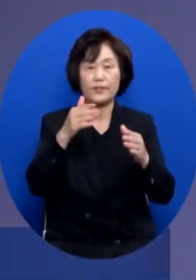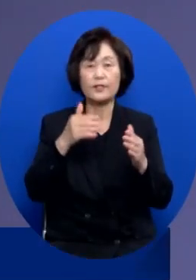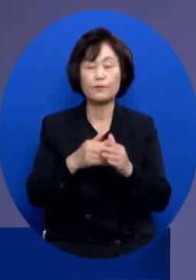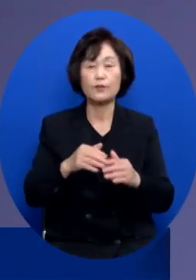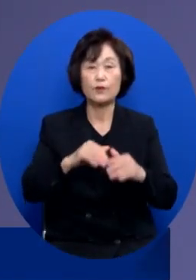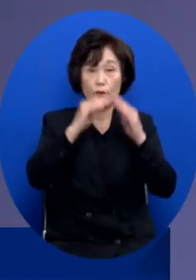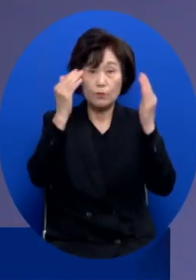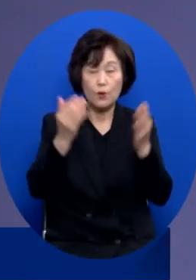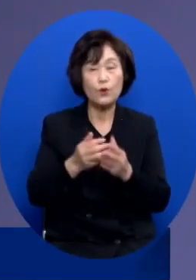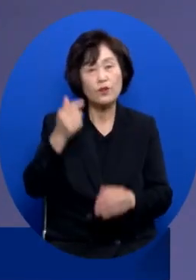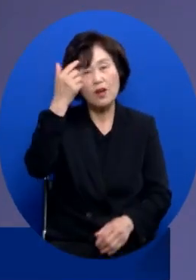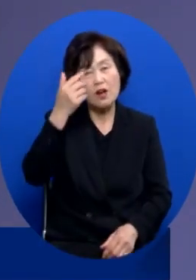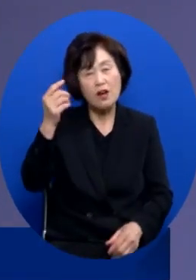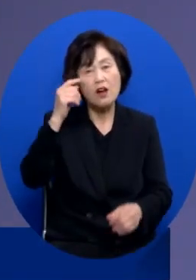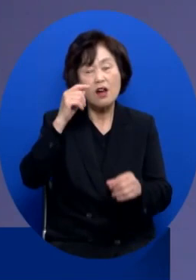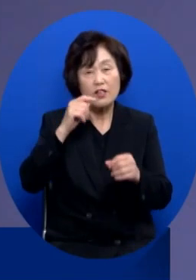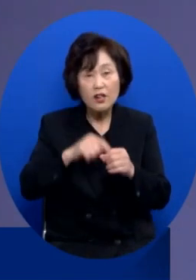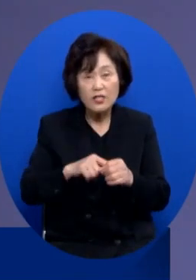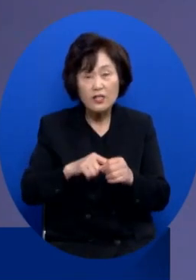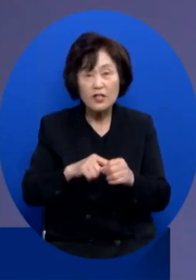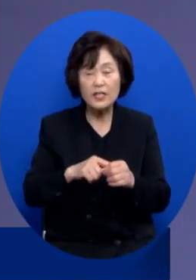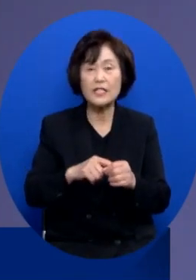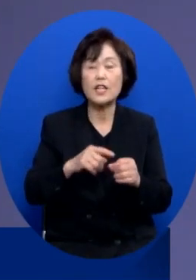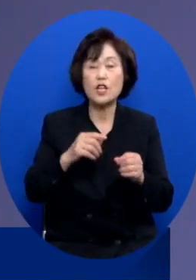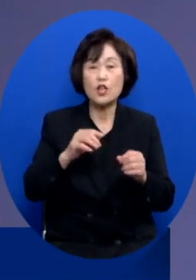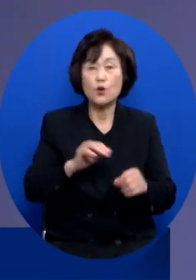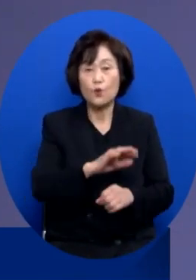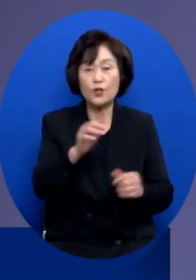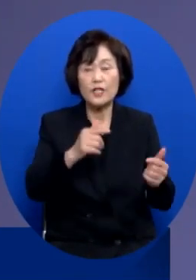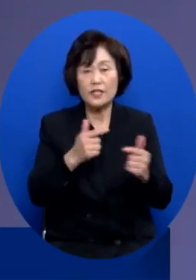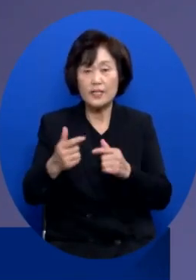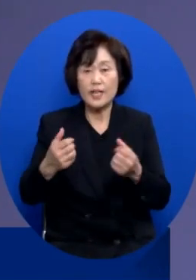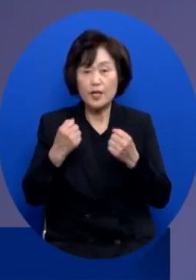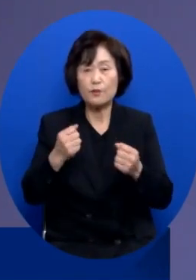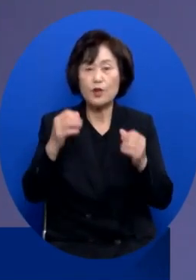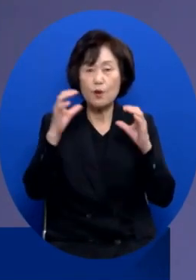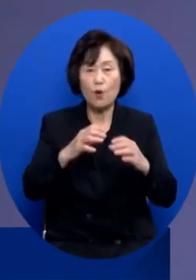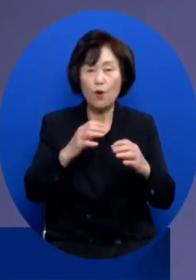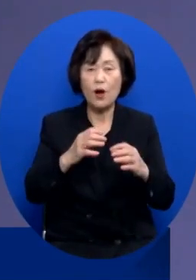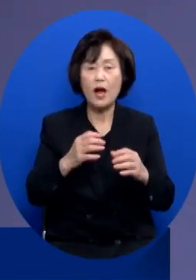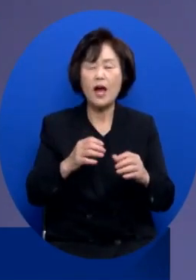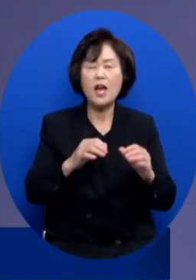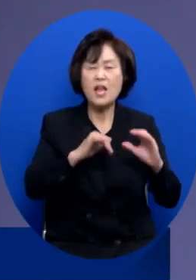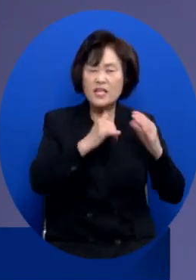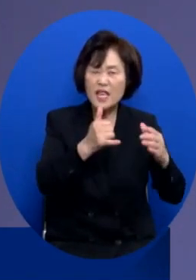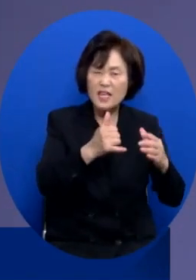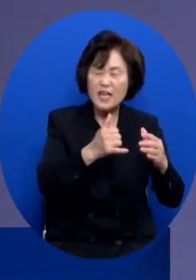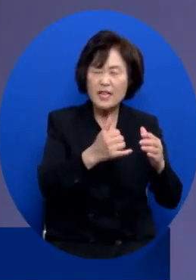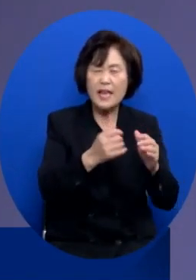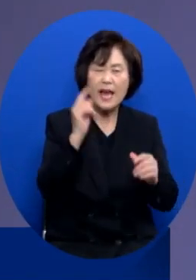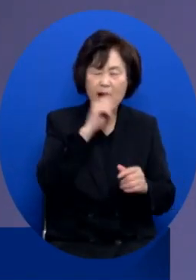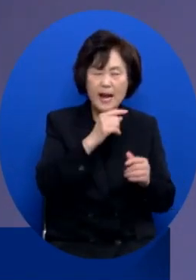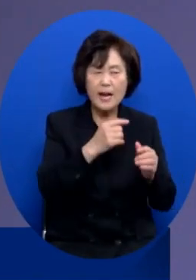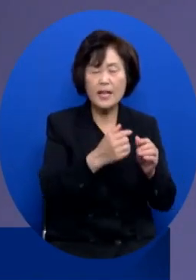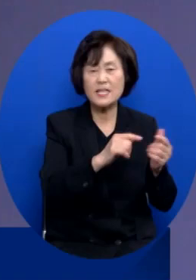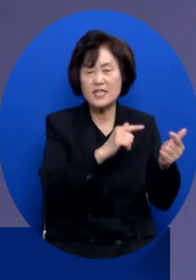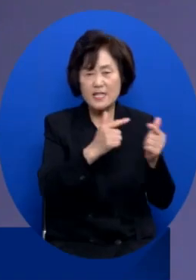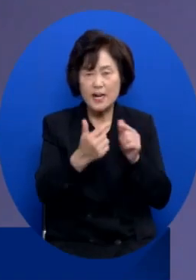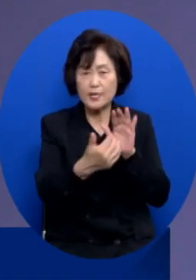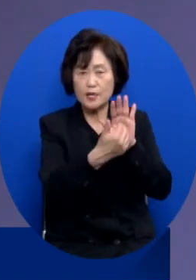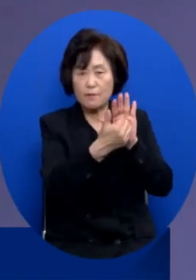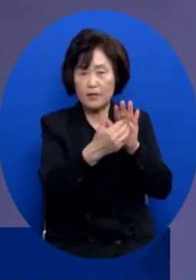모두가 영적인 낙동강전선이 되어서 세속과의 물결을 막아내는 은혜가 있기를 바랍니다. 이번에